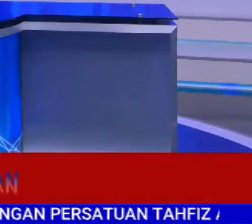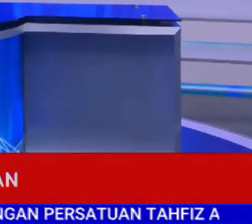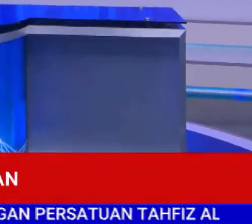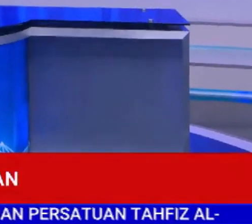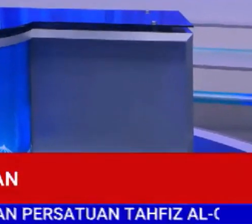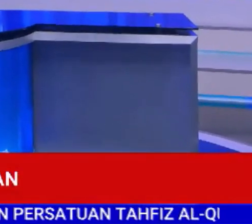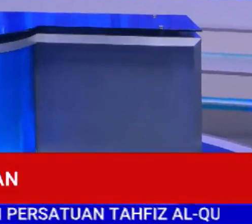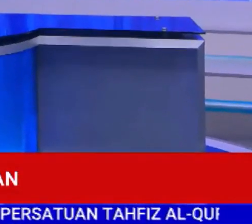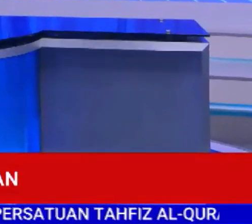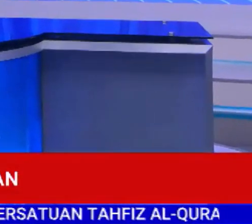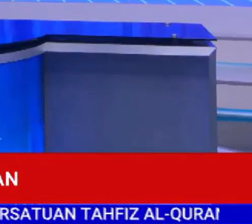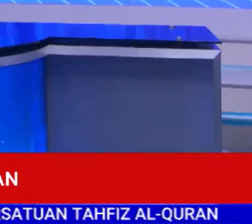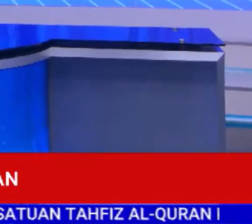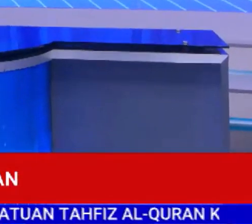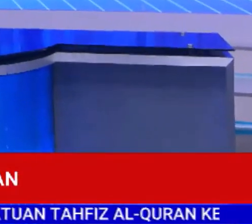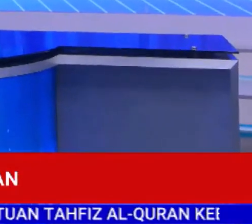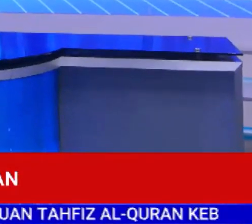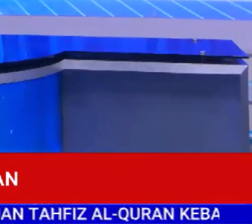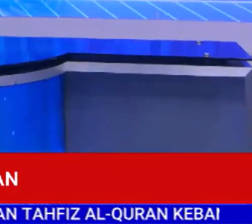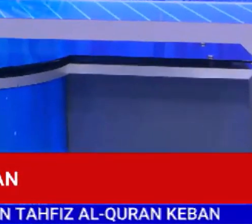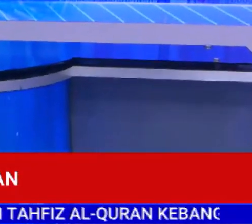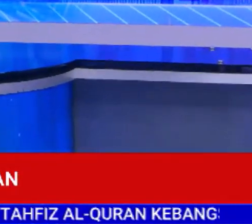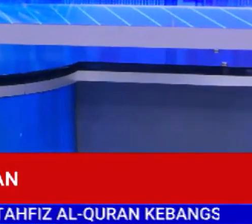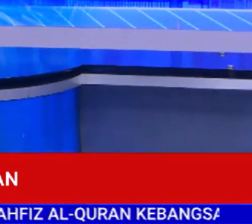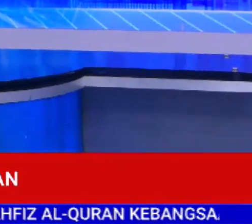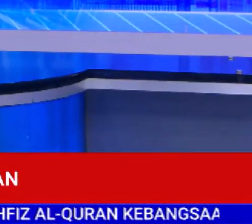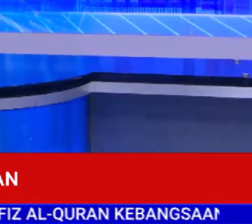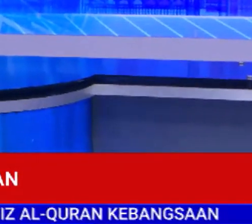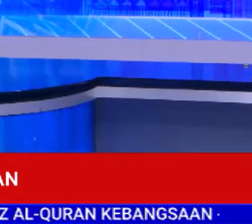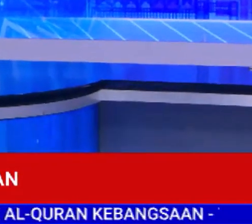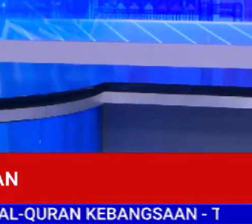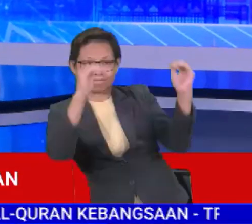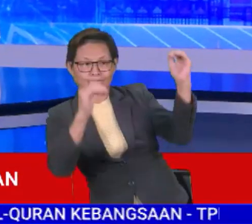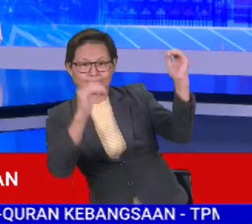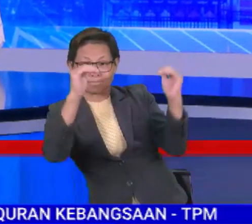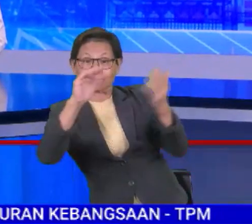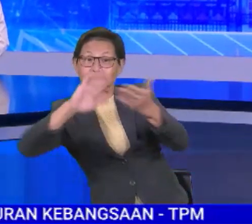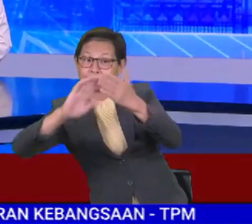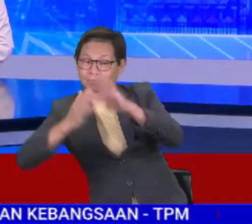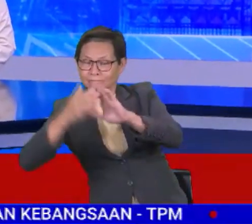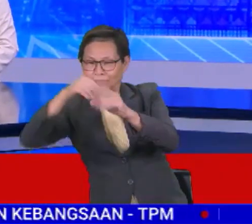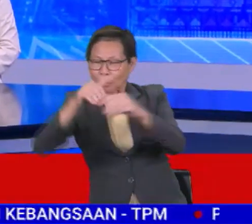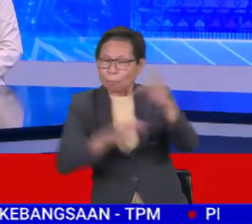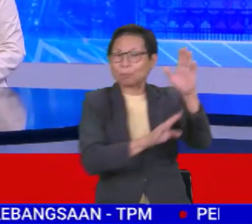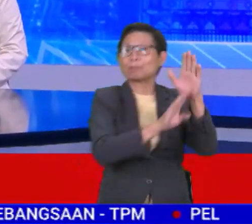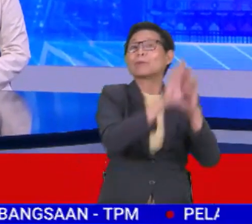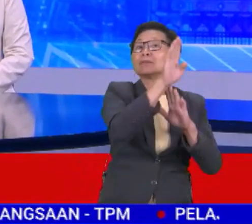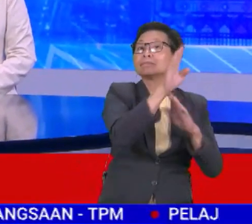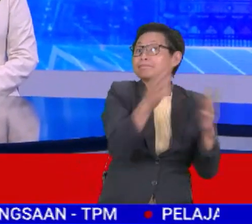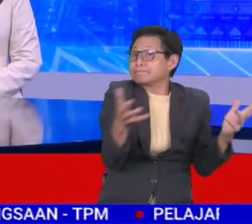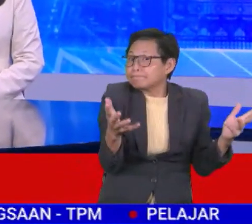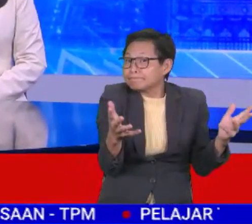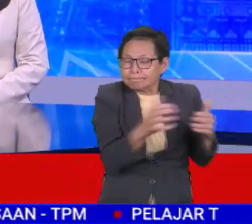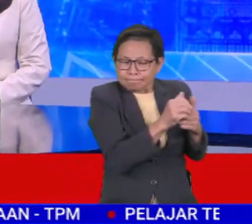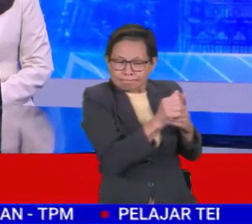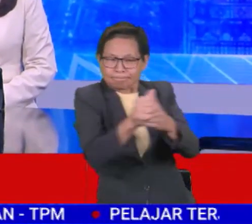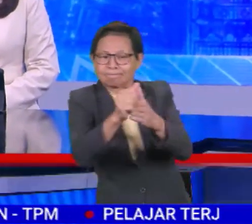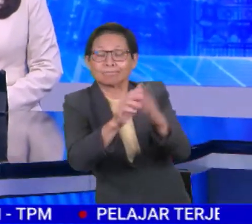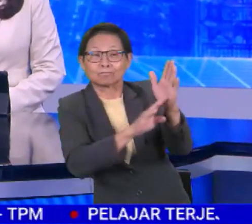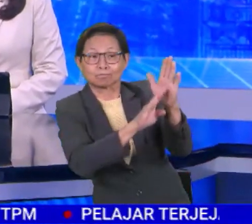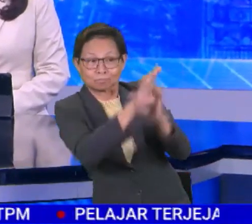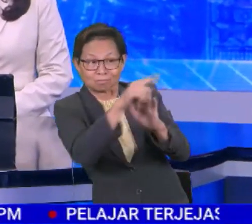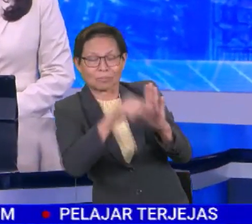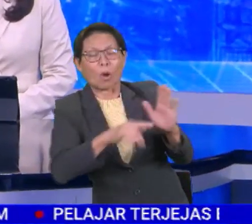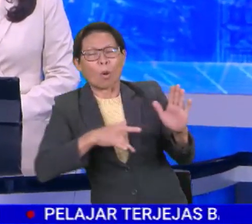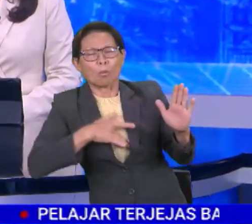Laksanaan konsep Malaysia Madani mesti menitikberatkan keseimbangan komuniti dalam pembangunannya supaya pemacuan